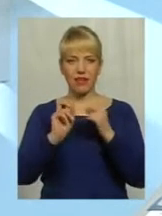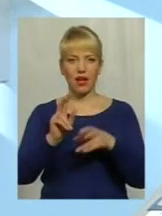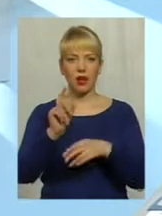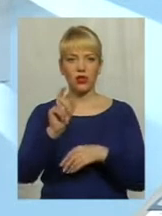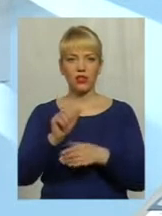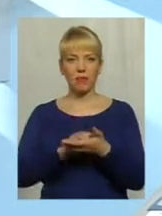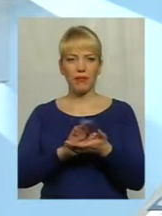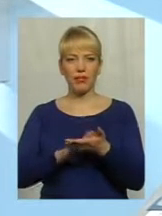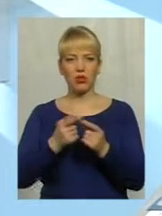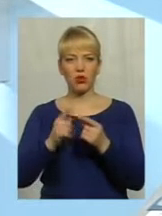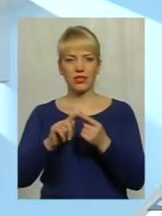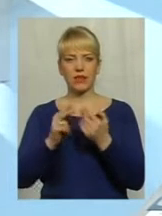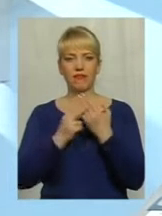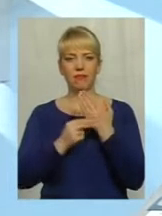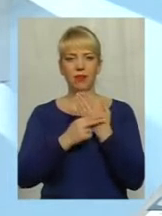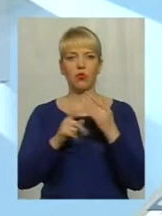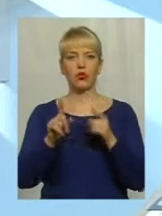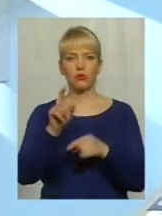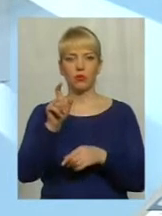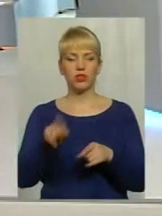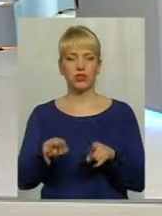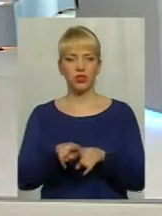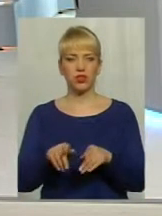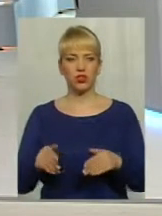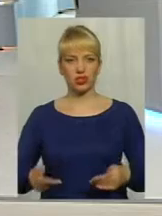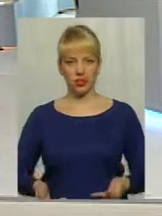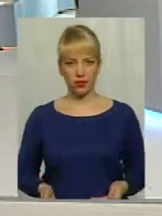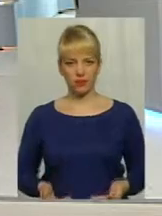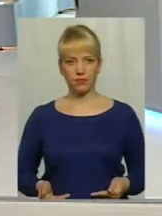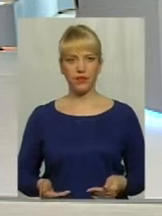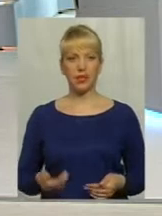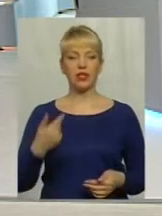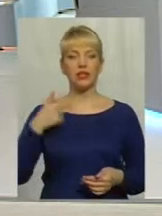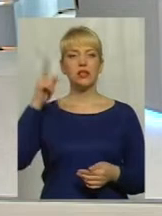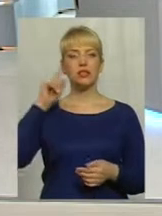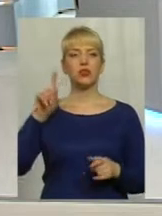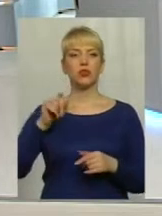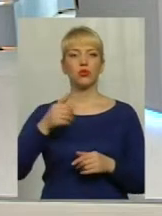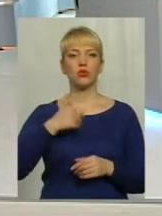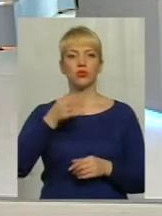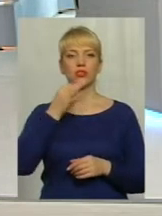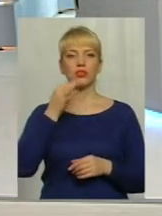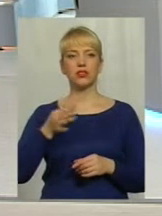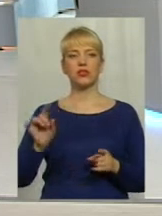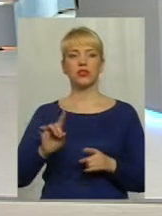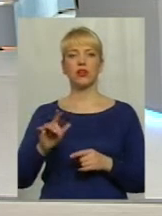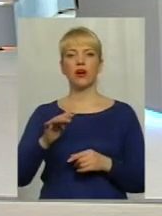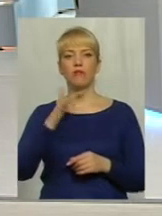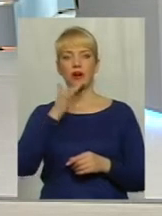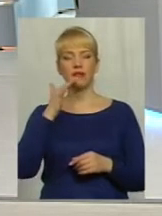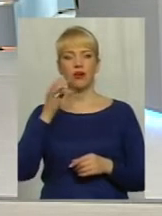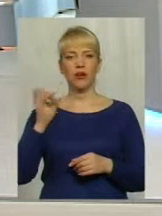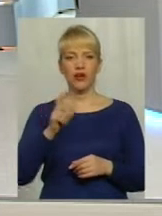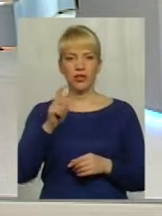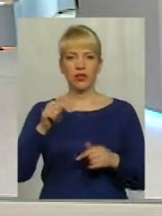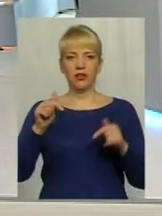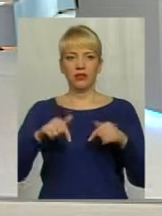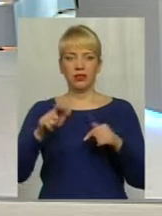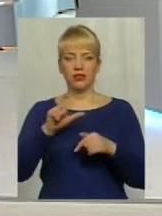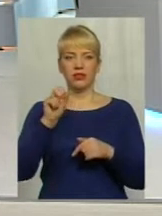записано це в Біблії, щоб вона так і жила. Ви знаєте, що хочу сказати, що, наприклад, не один раз я в цій залі,